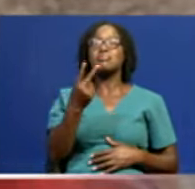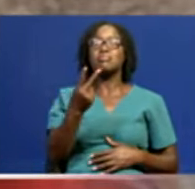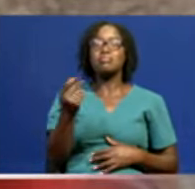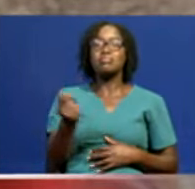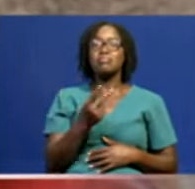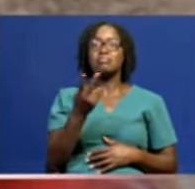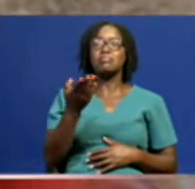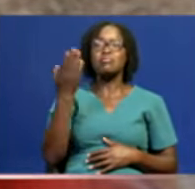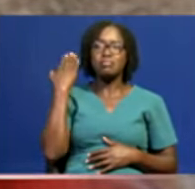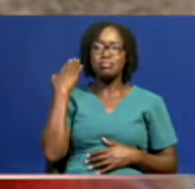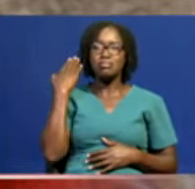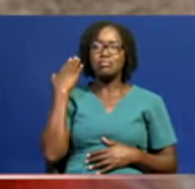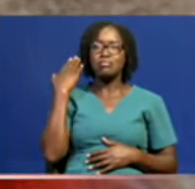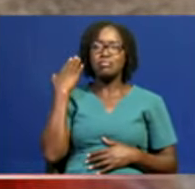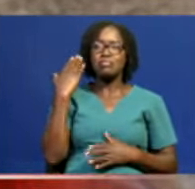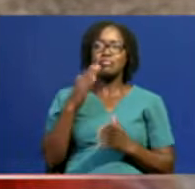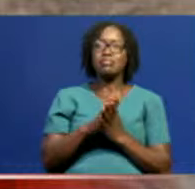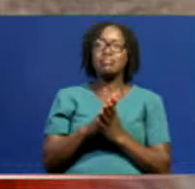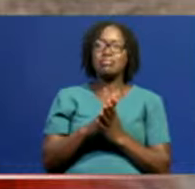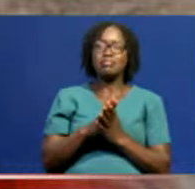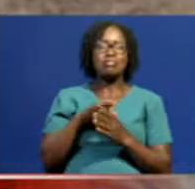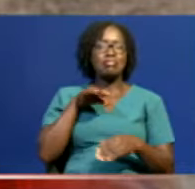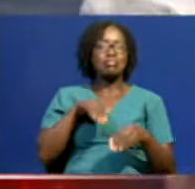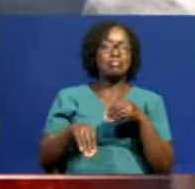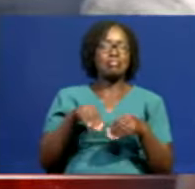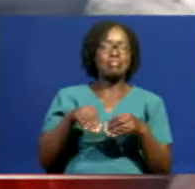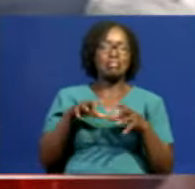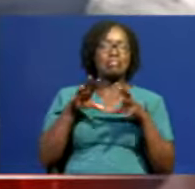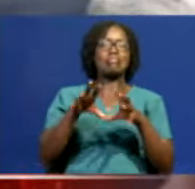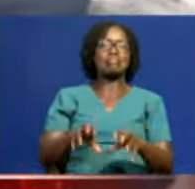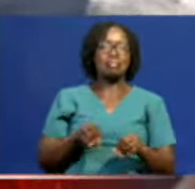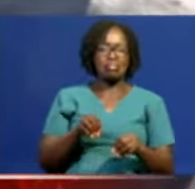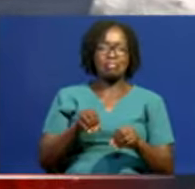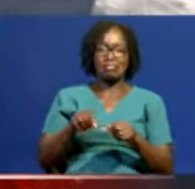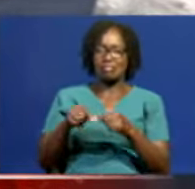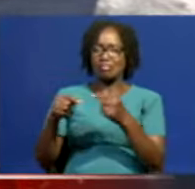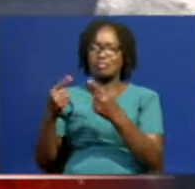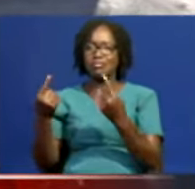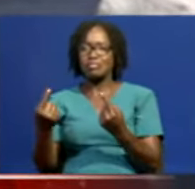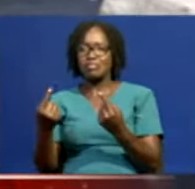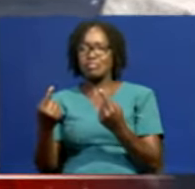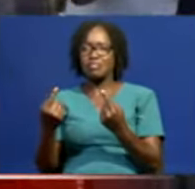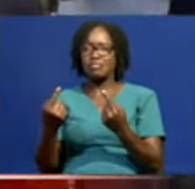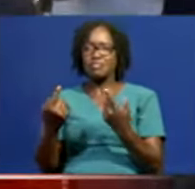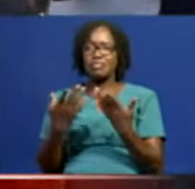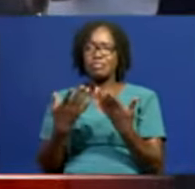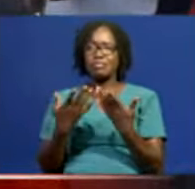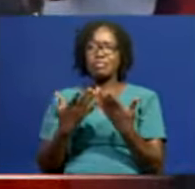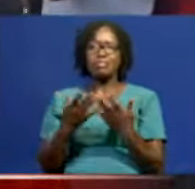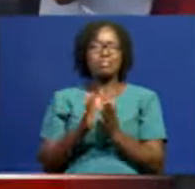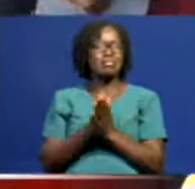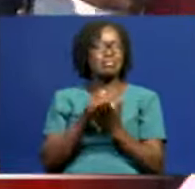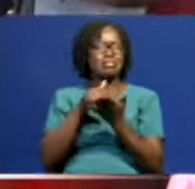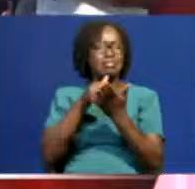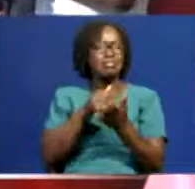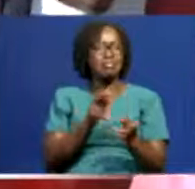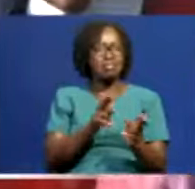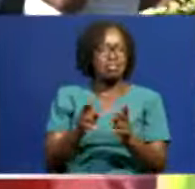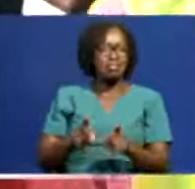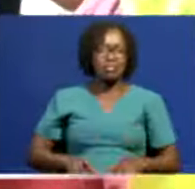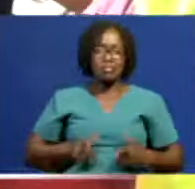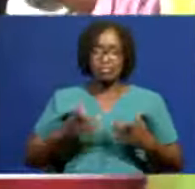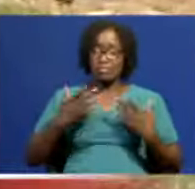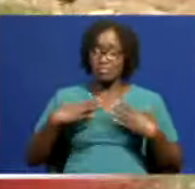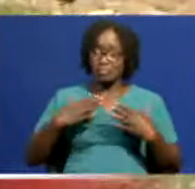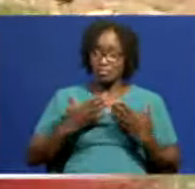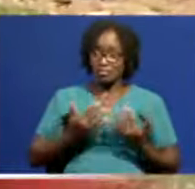iliyopita kutokana na uvamizi wa fisi. Uvamizi huo umesababisha mambo kuwa magumu na kutishia hali ya kawaida kwa wakazi hao,